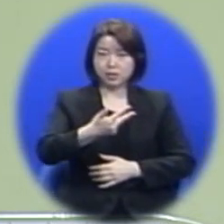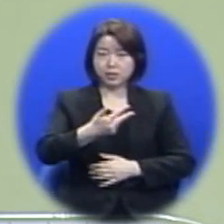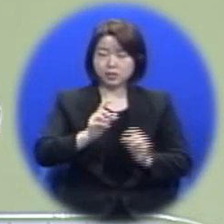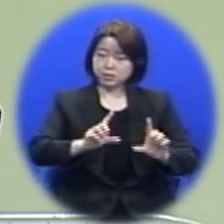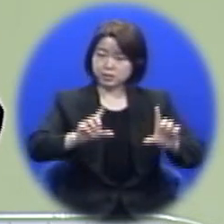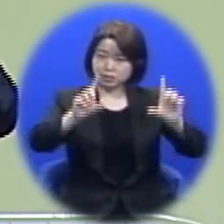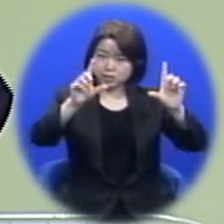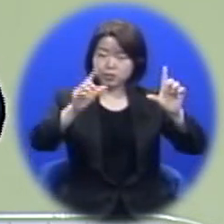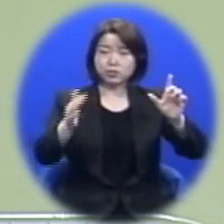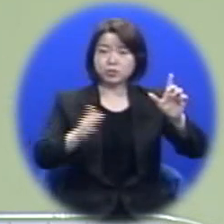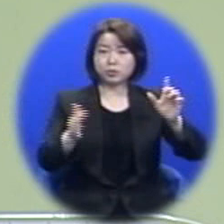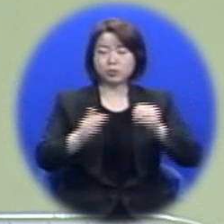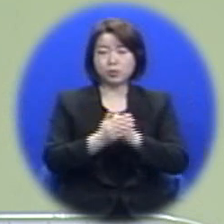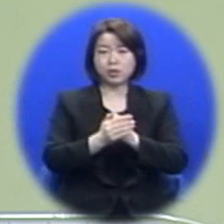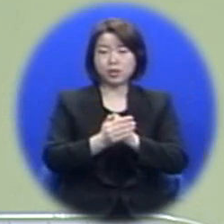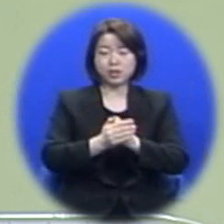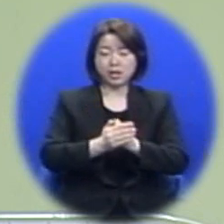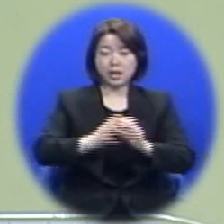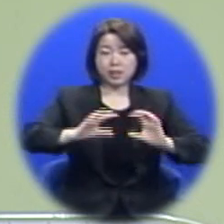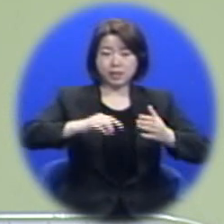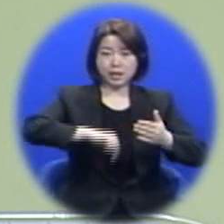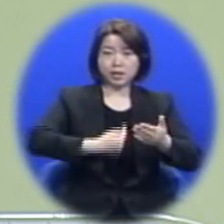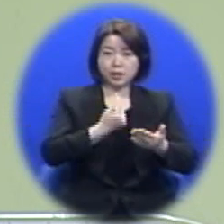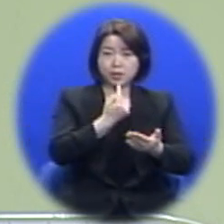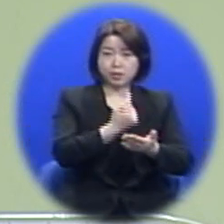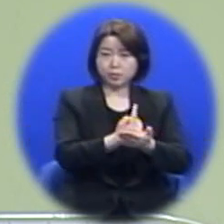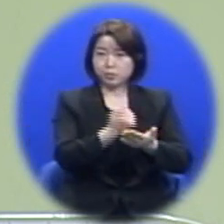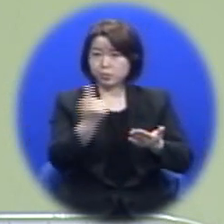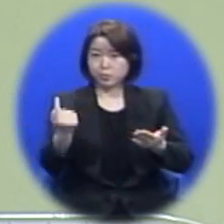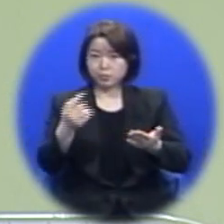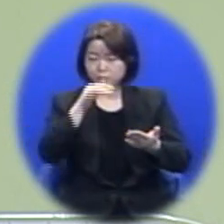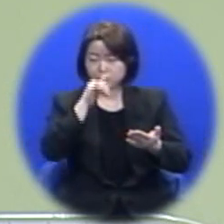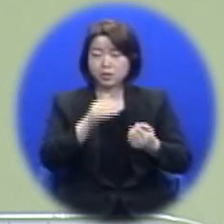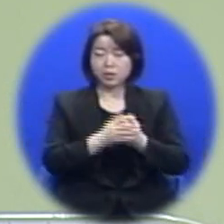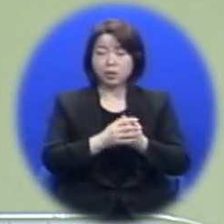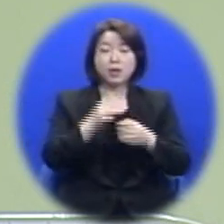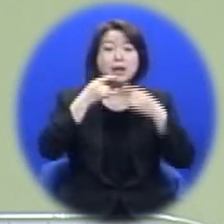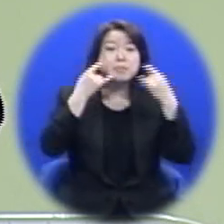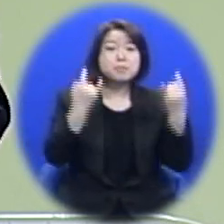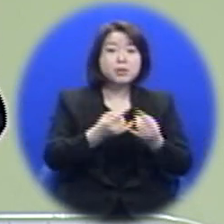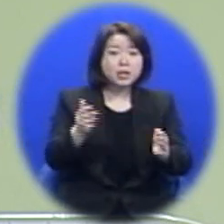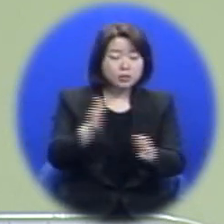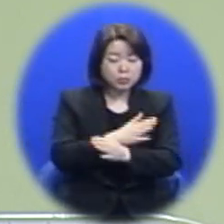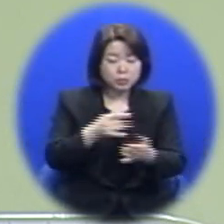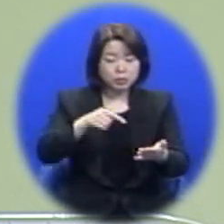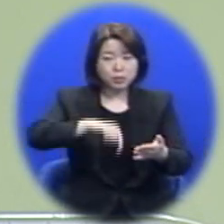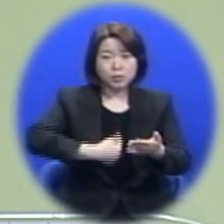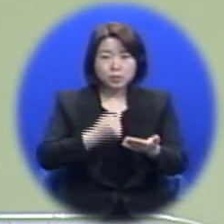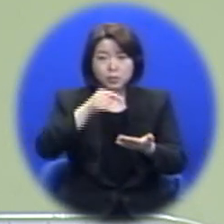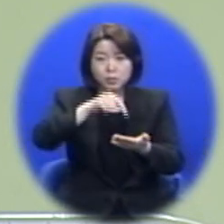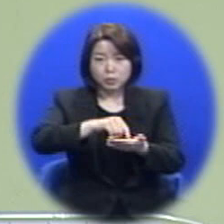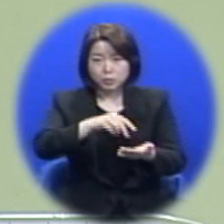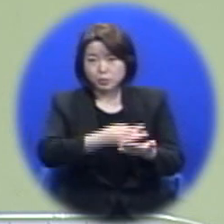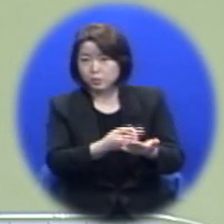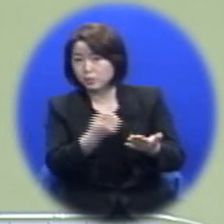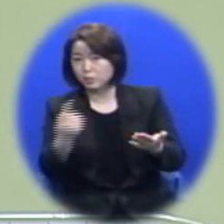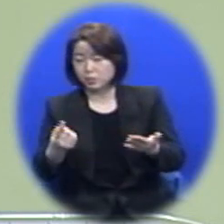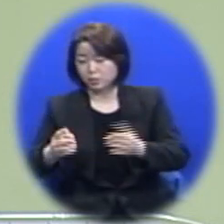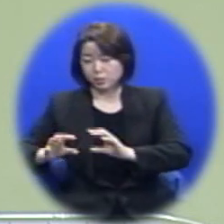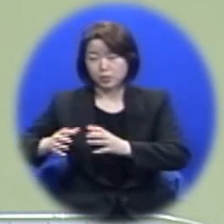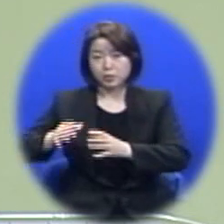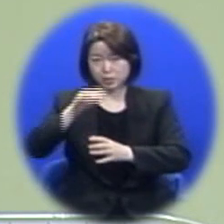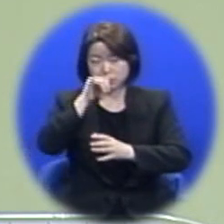연도에 그것들이 독립을 했습니다 프랑스에서 독립을 했습니다 그런데 그들이 독립하면서